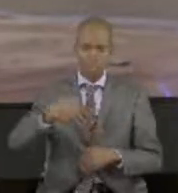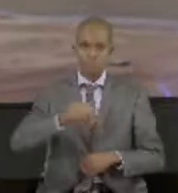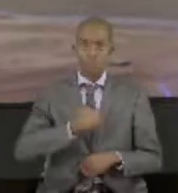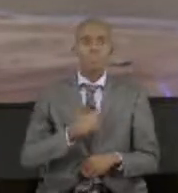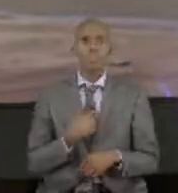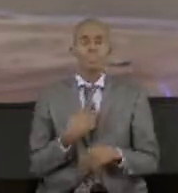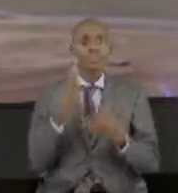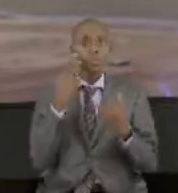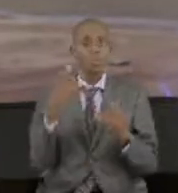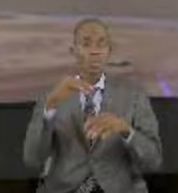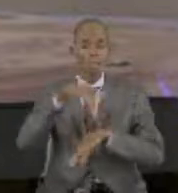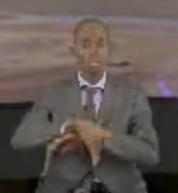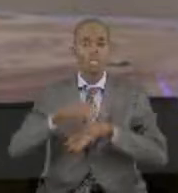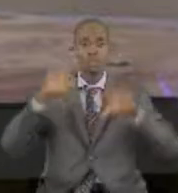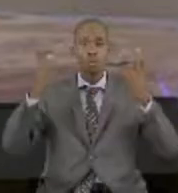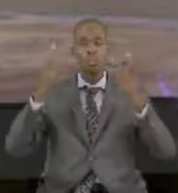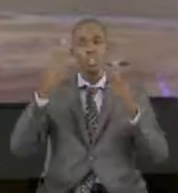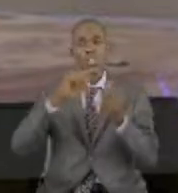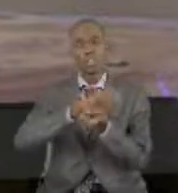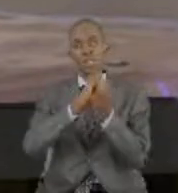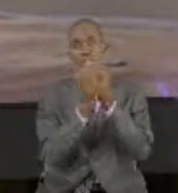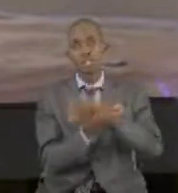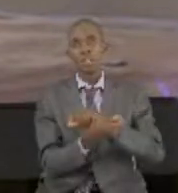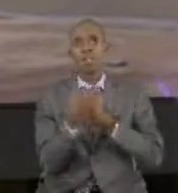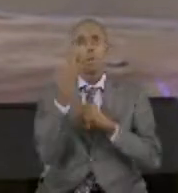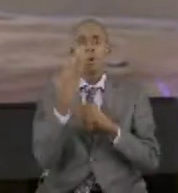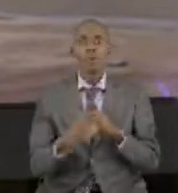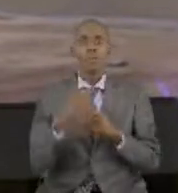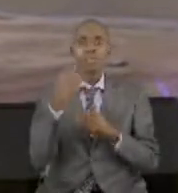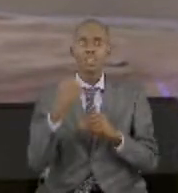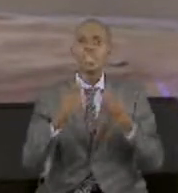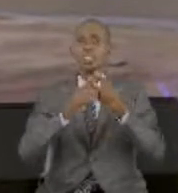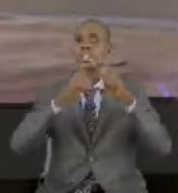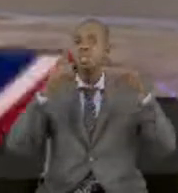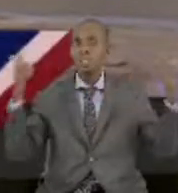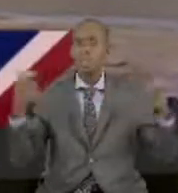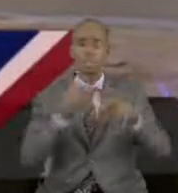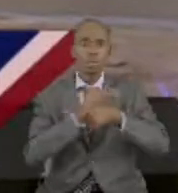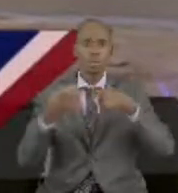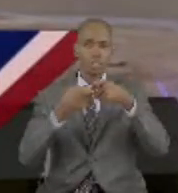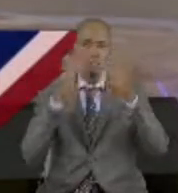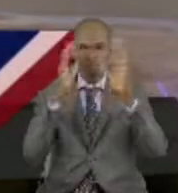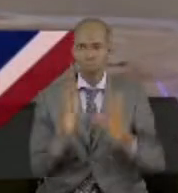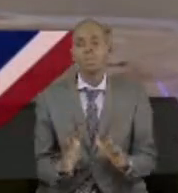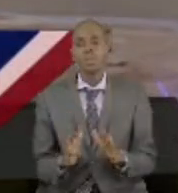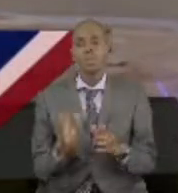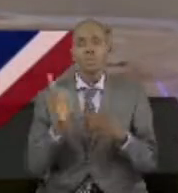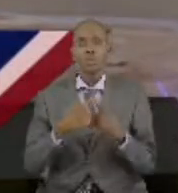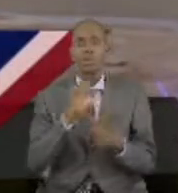C'est ce que nous considérons ce soir. Le message de ce soir est la grande transformation d'un